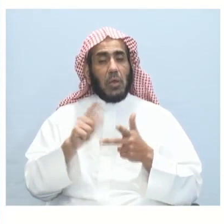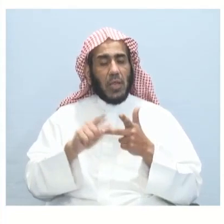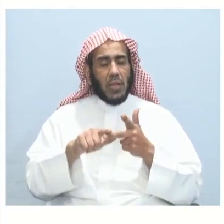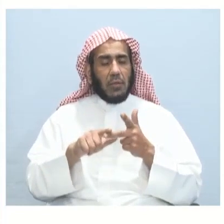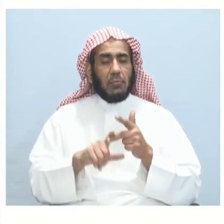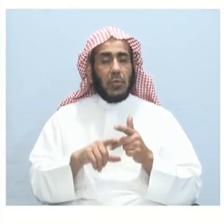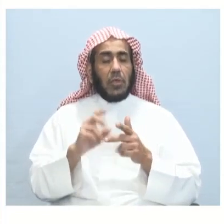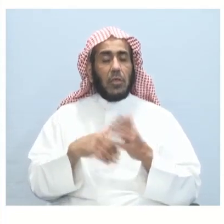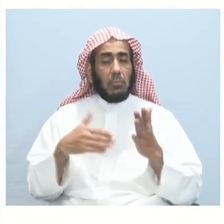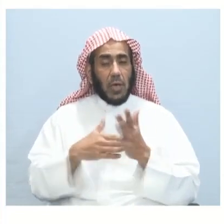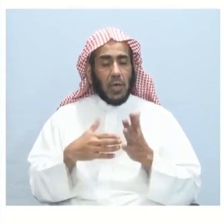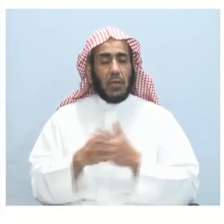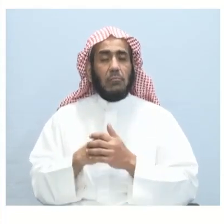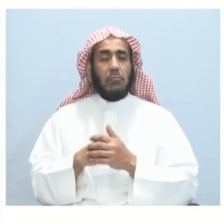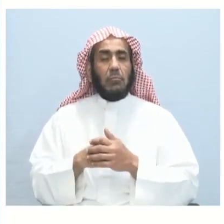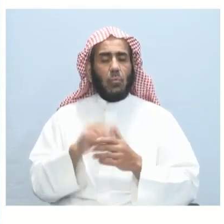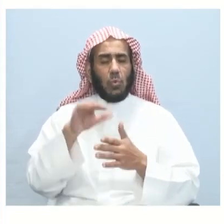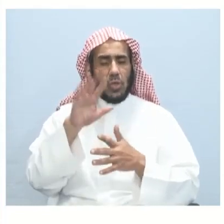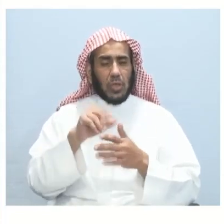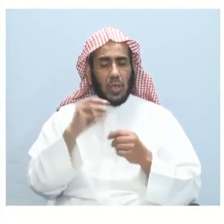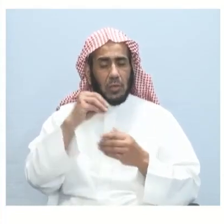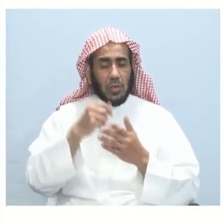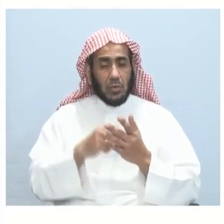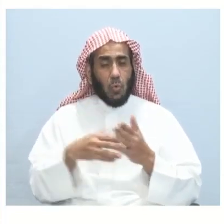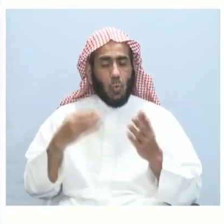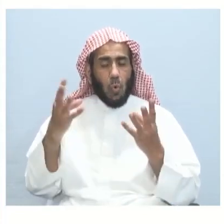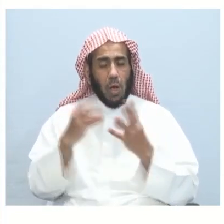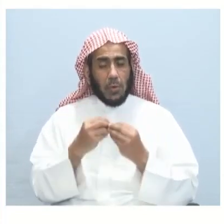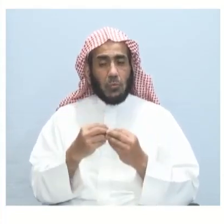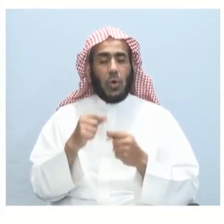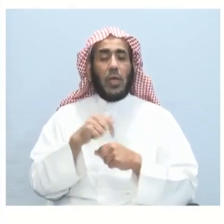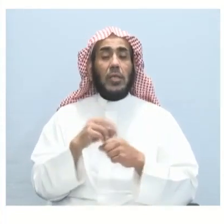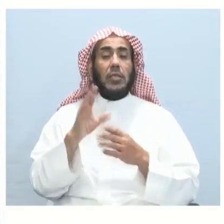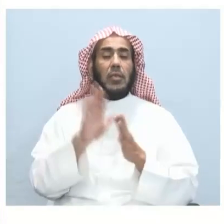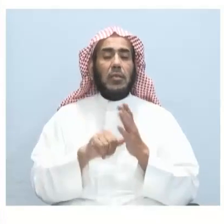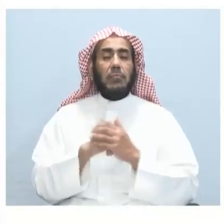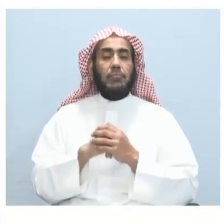اختبار النهائي متوسط الدرجات ومجموع هذه الدرجات